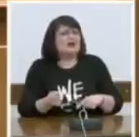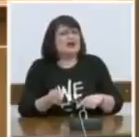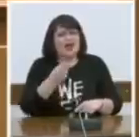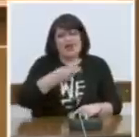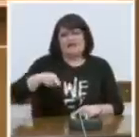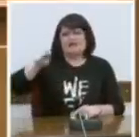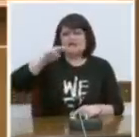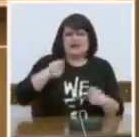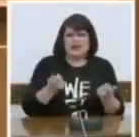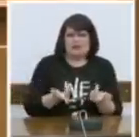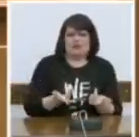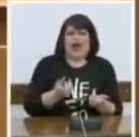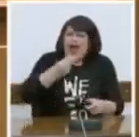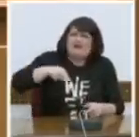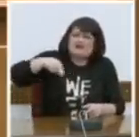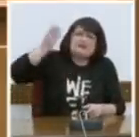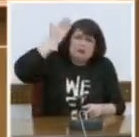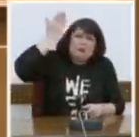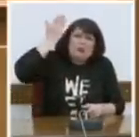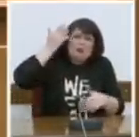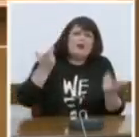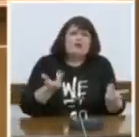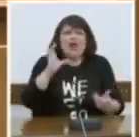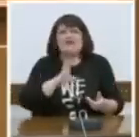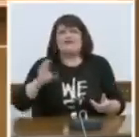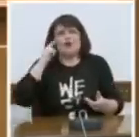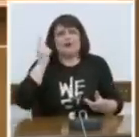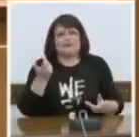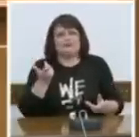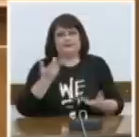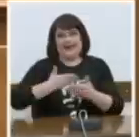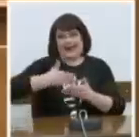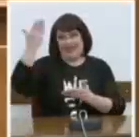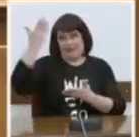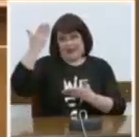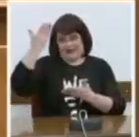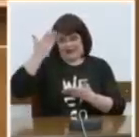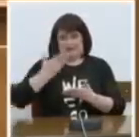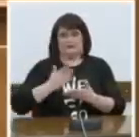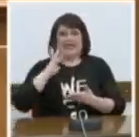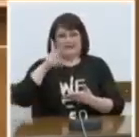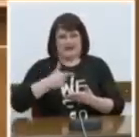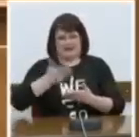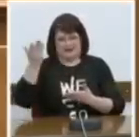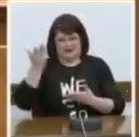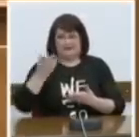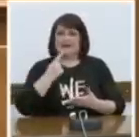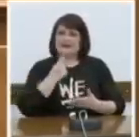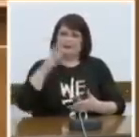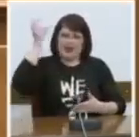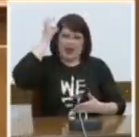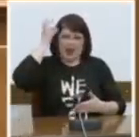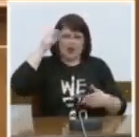Βλέπουμε στις ευρωπαϊκές χώρες και διαβάζω από ρεπορτάζ της Καθημερινής της 4ης Ιουλίου ότι ο Γάλλος Υπουργός Οικονομικών δήλωσε ότι δεν θα επιτρέψει στις